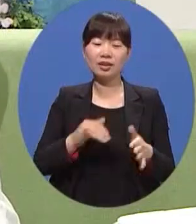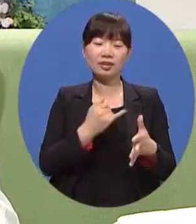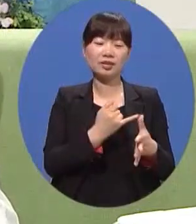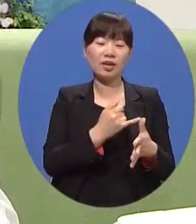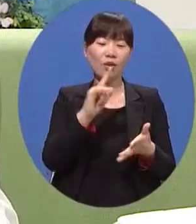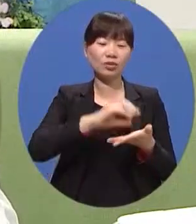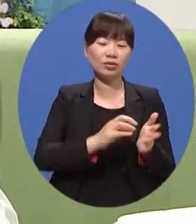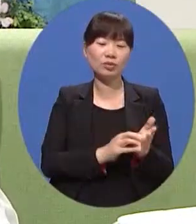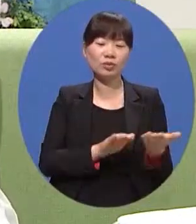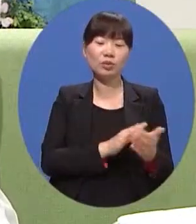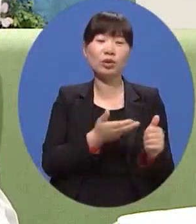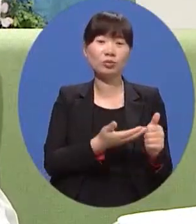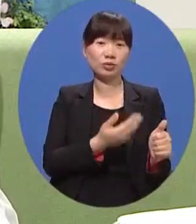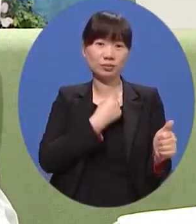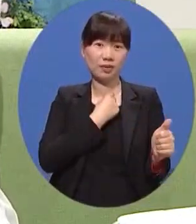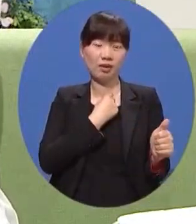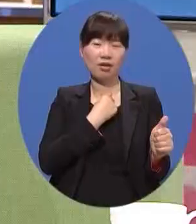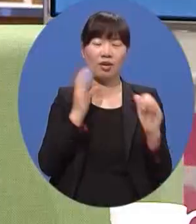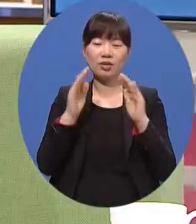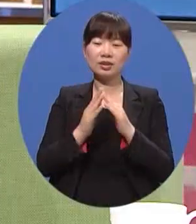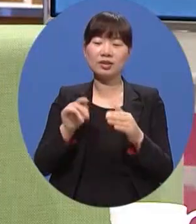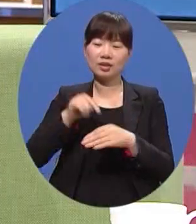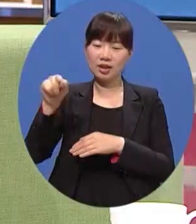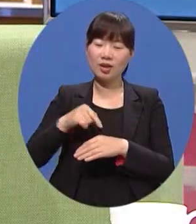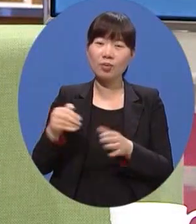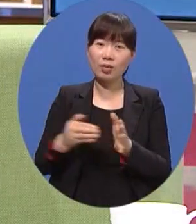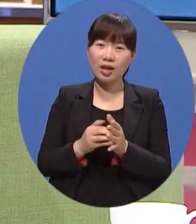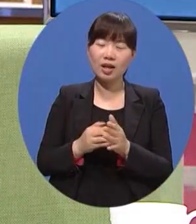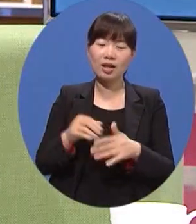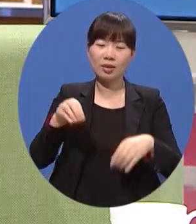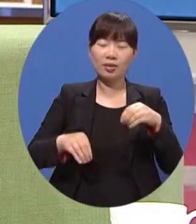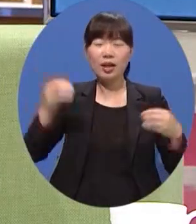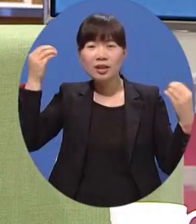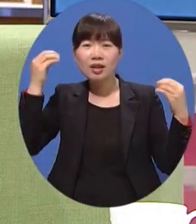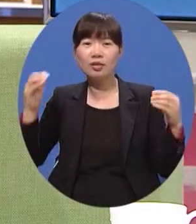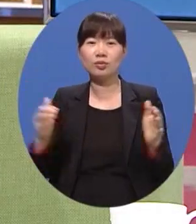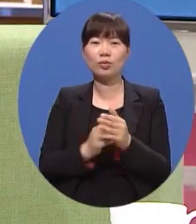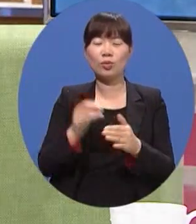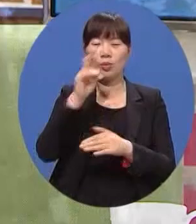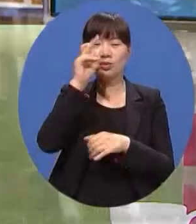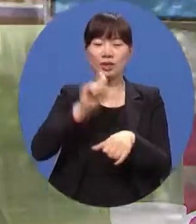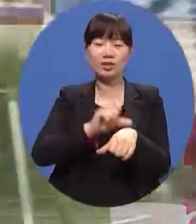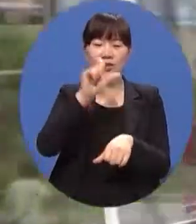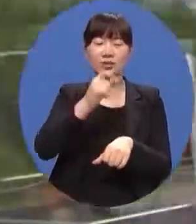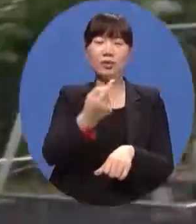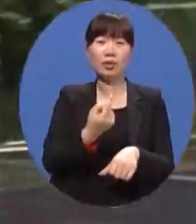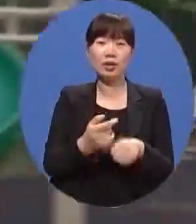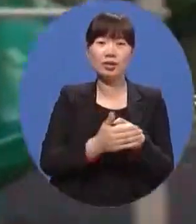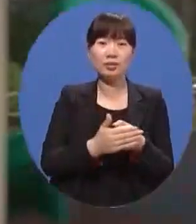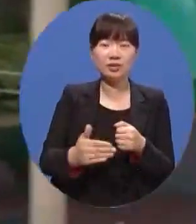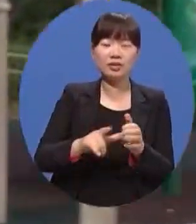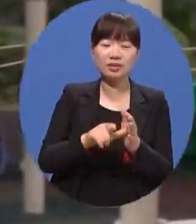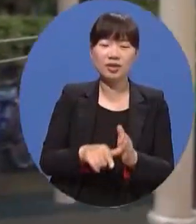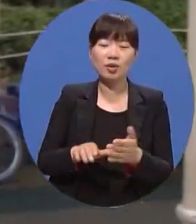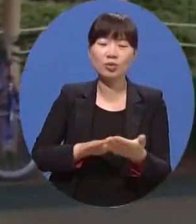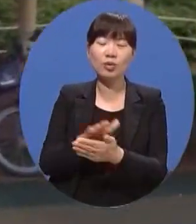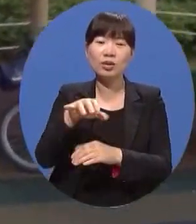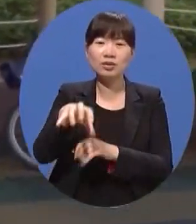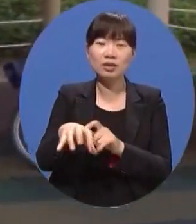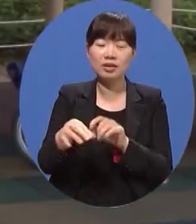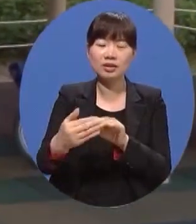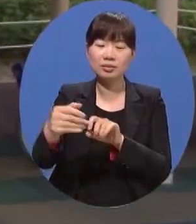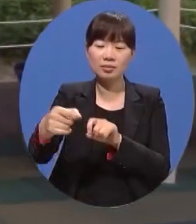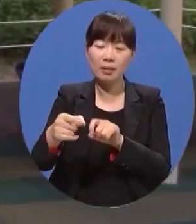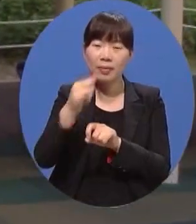어느 정도 놀아주시는 것 같으세요? 이제 어린이집 갔다 와서 이제 발레 끝나고 하면 오후 5시쯤 오거든요. 네. 그래서 그때 이제 놀이터에 집 앞에